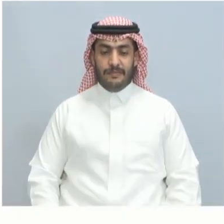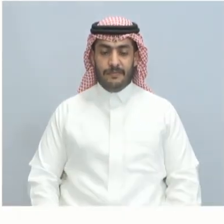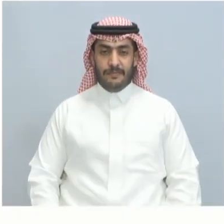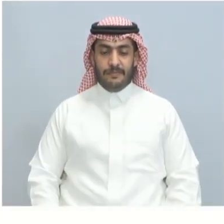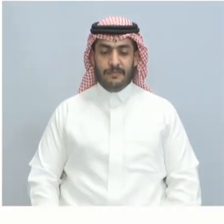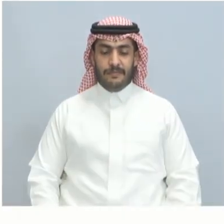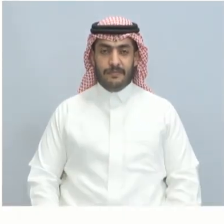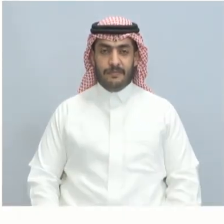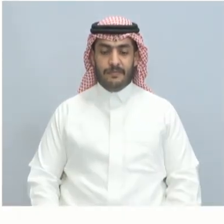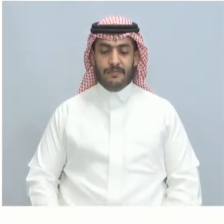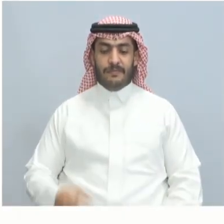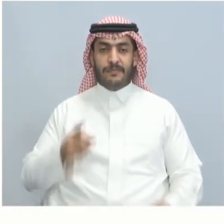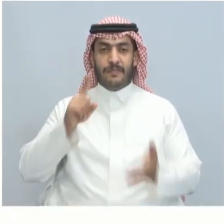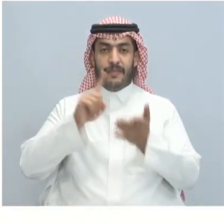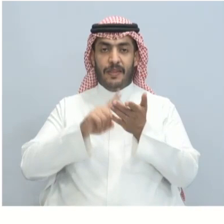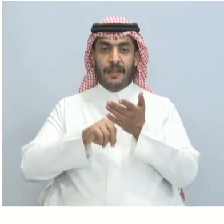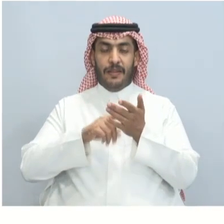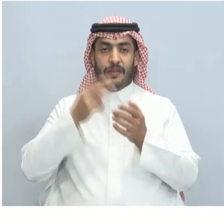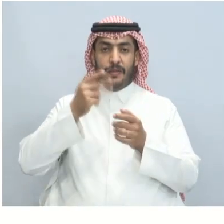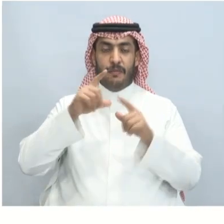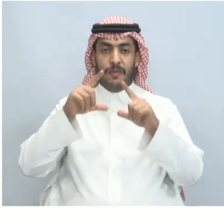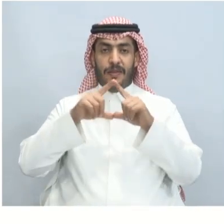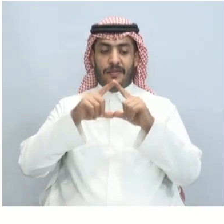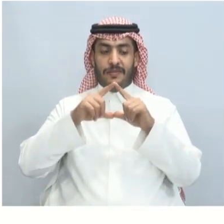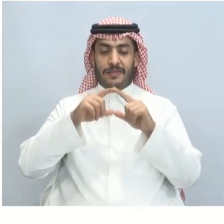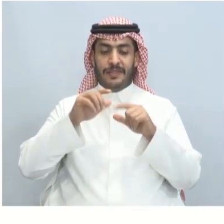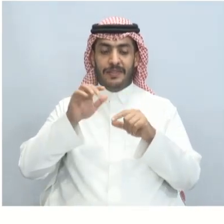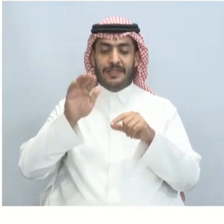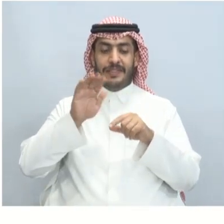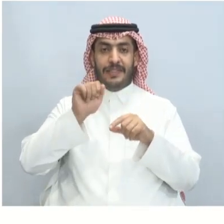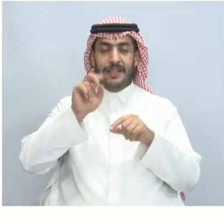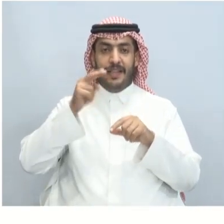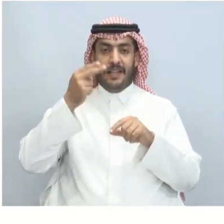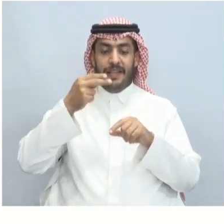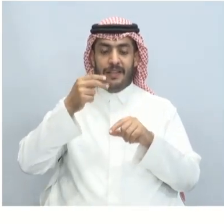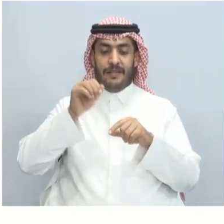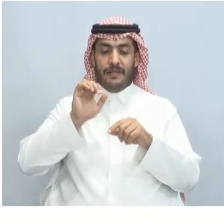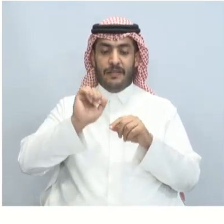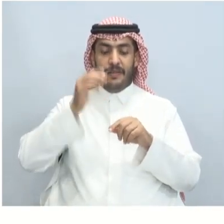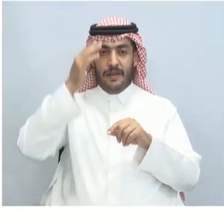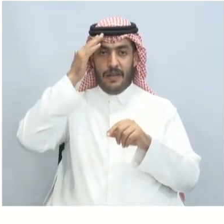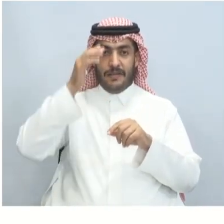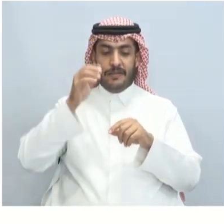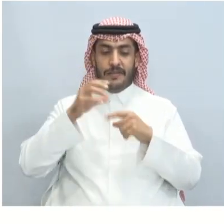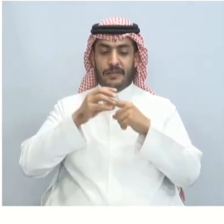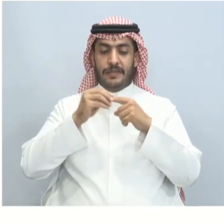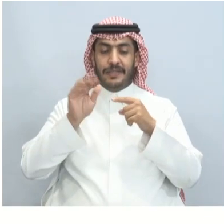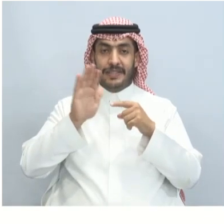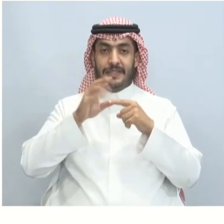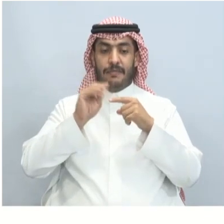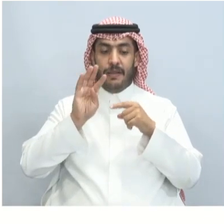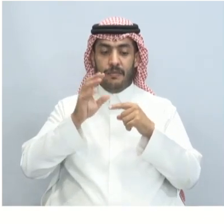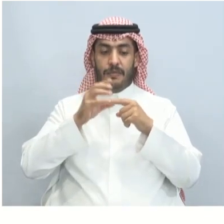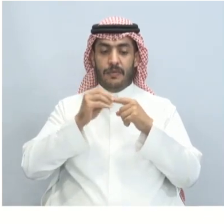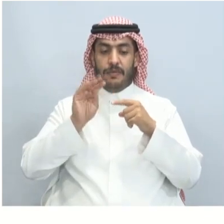شرطه ايضا في تاكد ارسم المثلث س ص ع الذي احداثيات رؤوسه س سالب ا وسالب